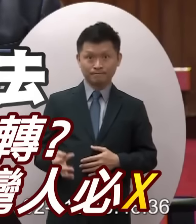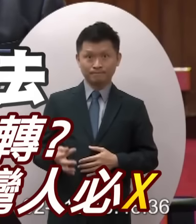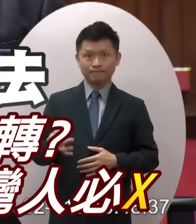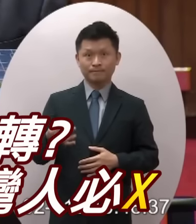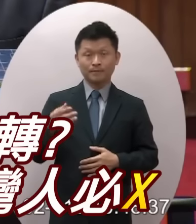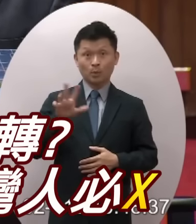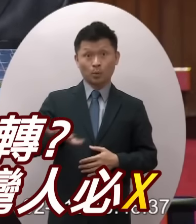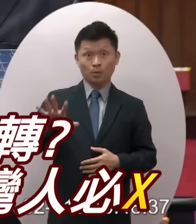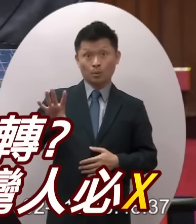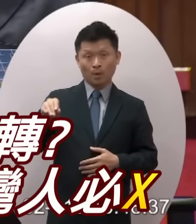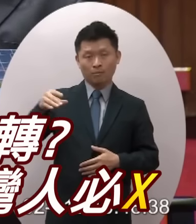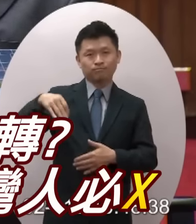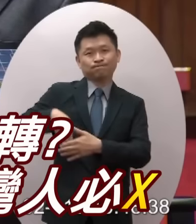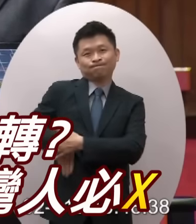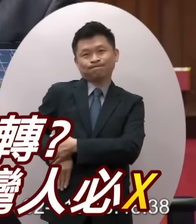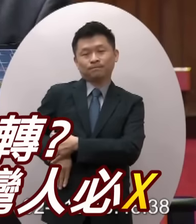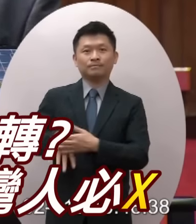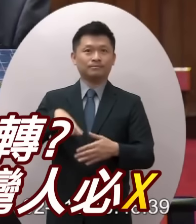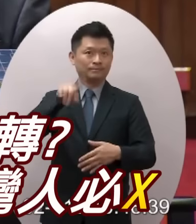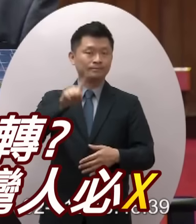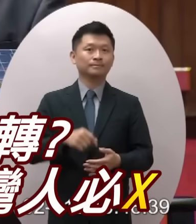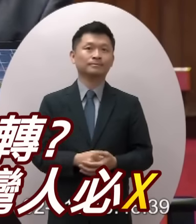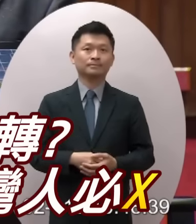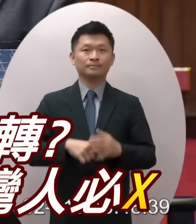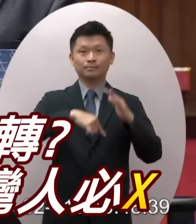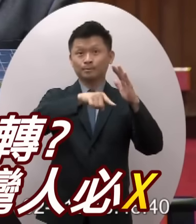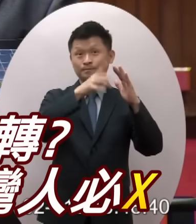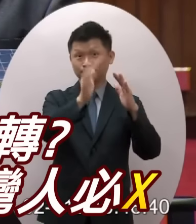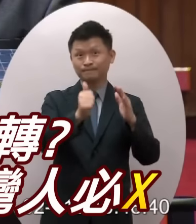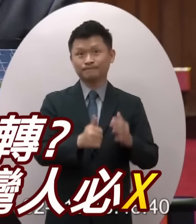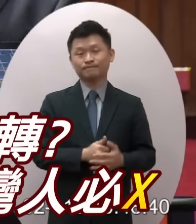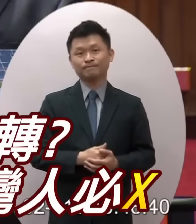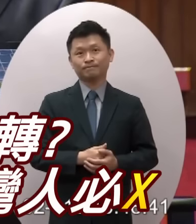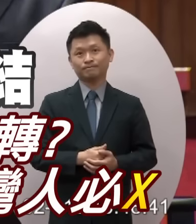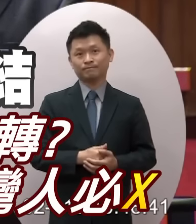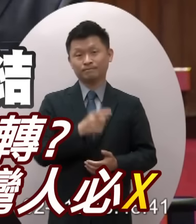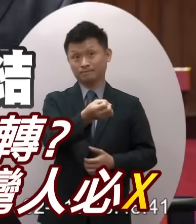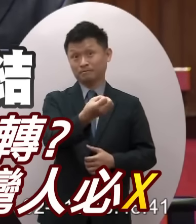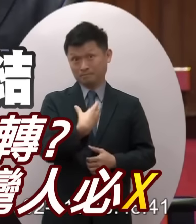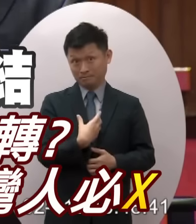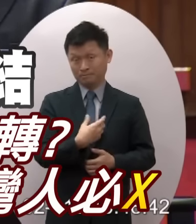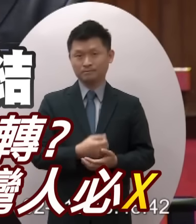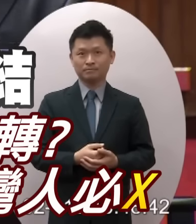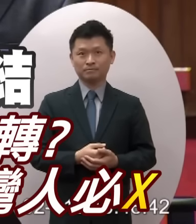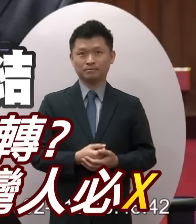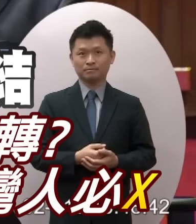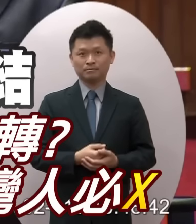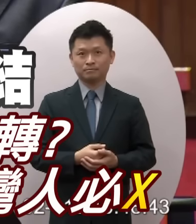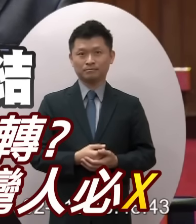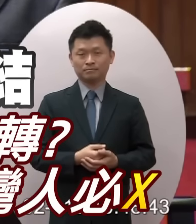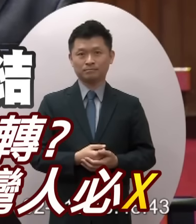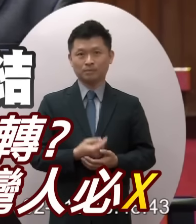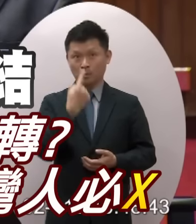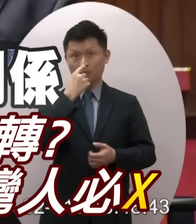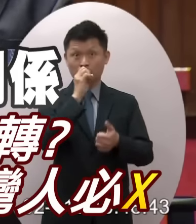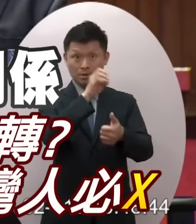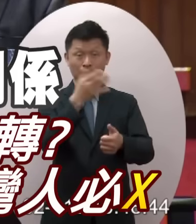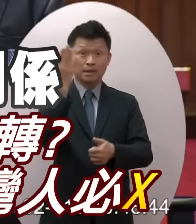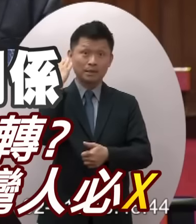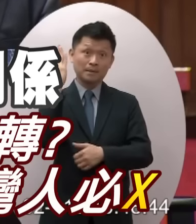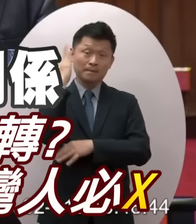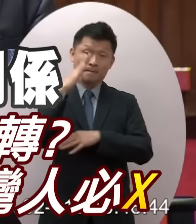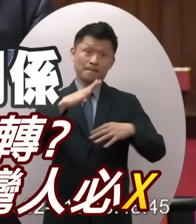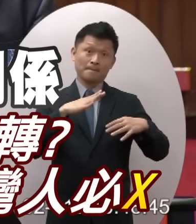五转去。院长啊，你甲我讲，我甲你讲的是讲过去的交接，甲